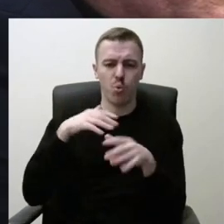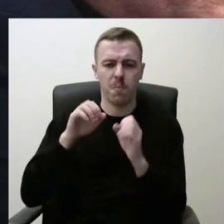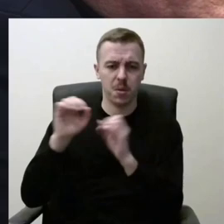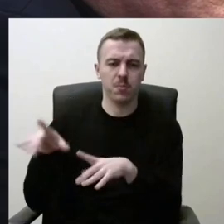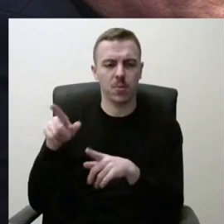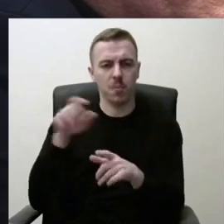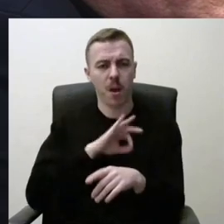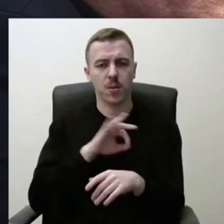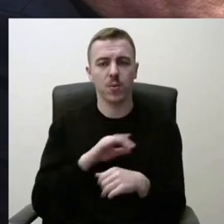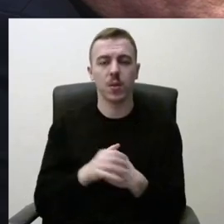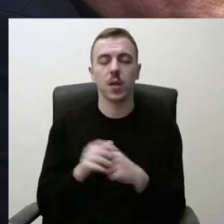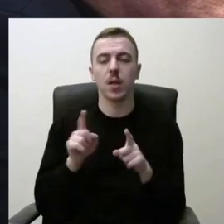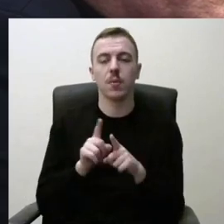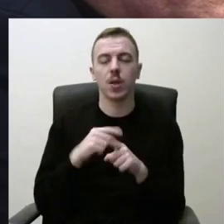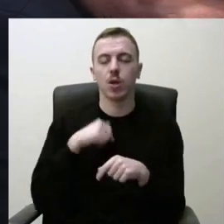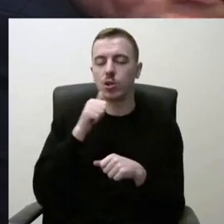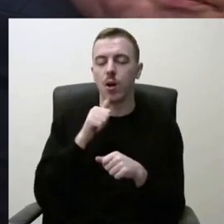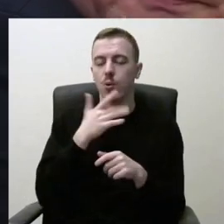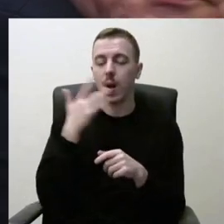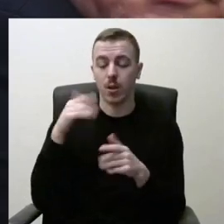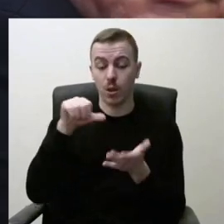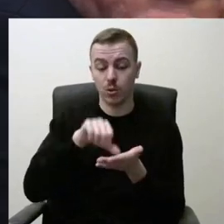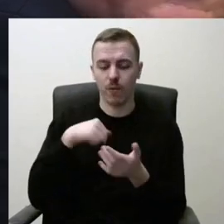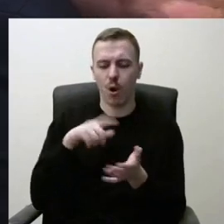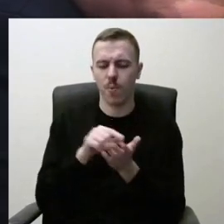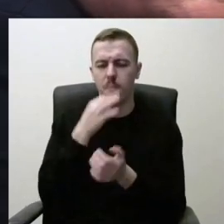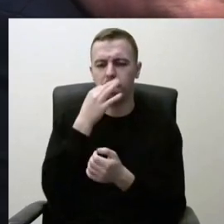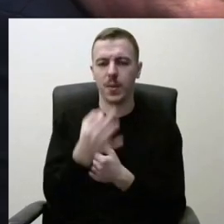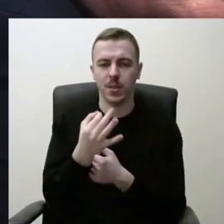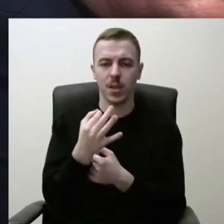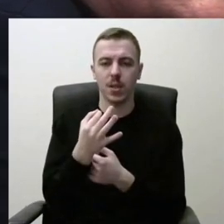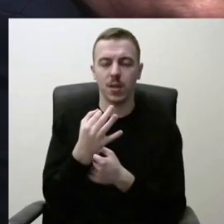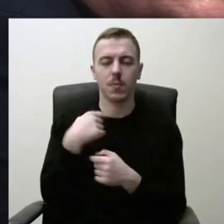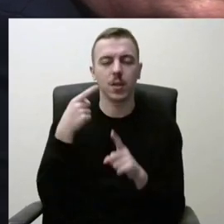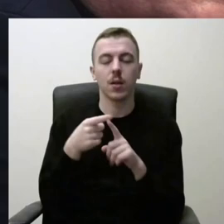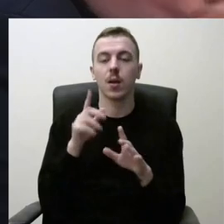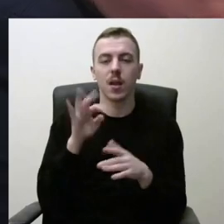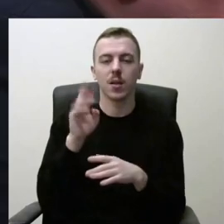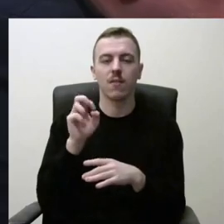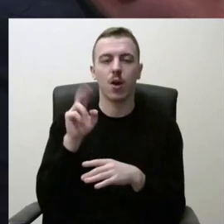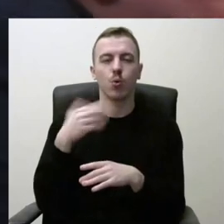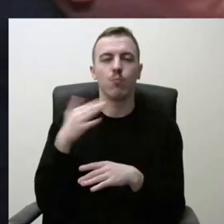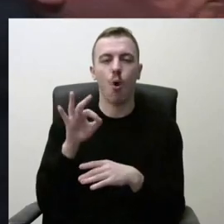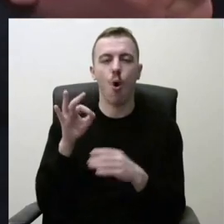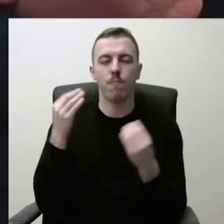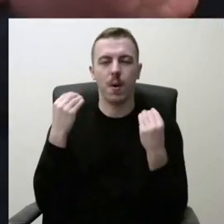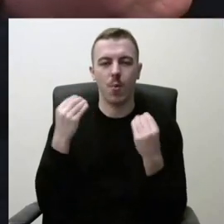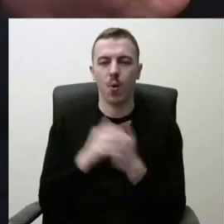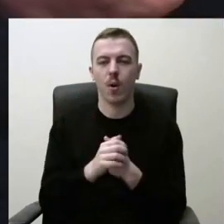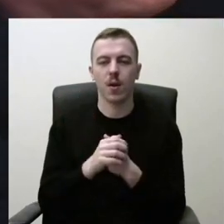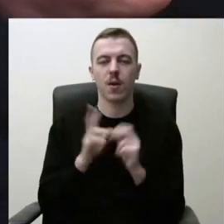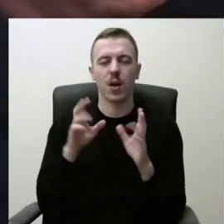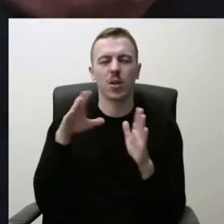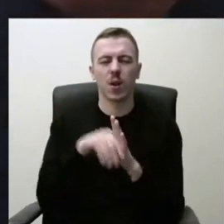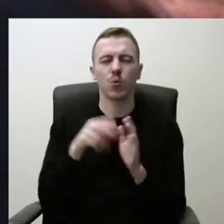kurį kaip Žaliųjų partijos atstovas privalau paminėti, ko mes siekime, tai kad būtų tvarumo pamokos, reiškia, įtrauktos nuo pirmos